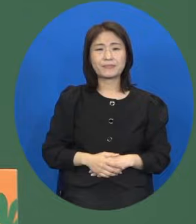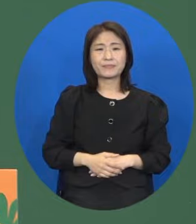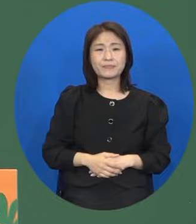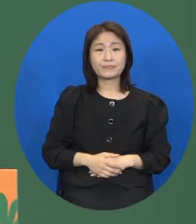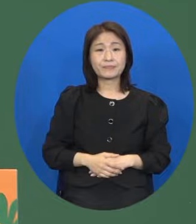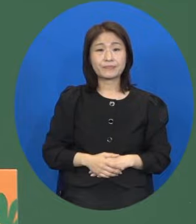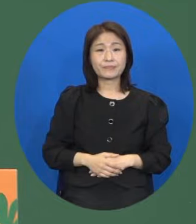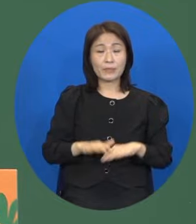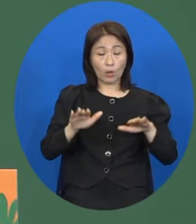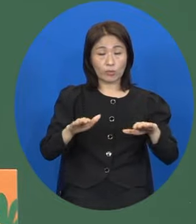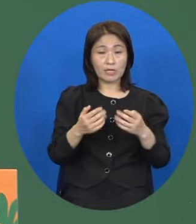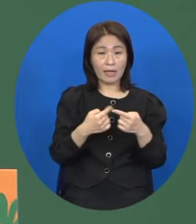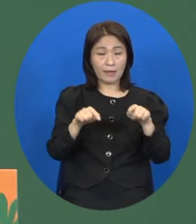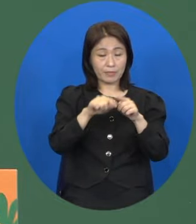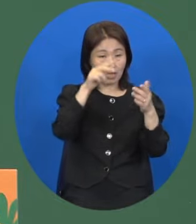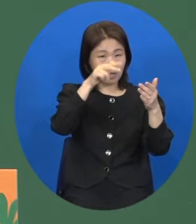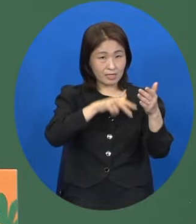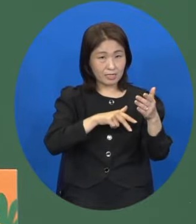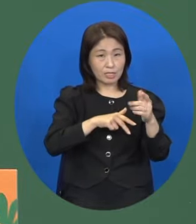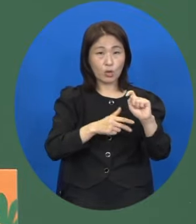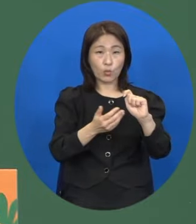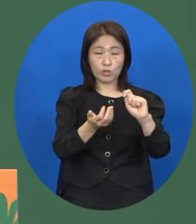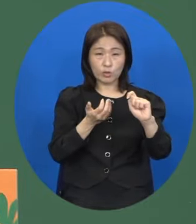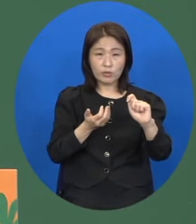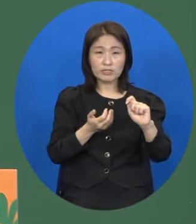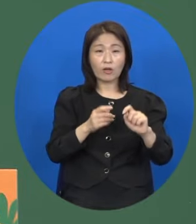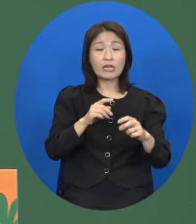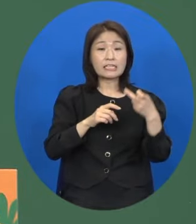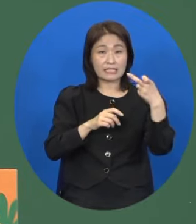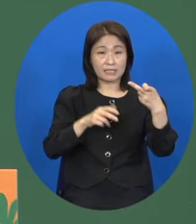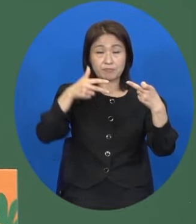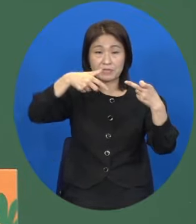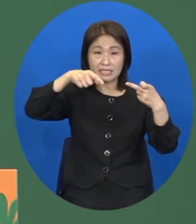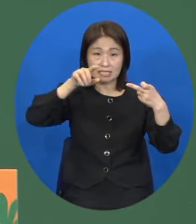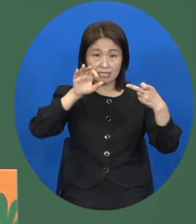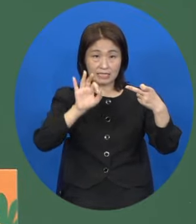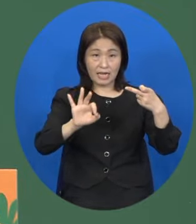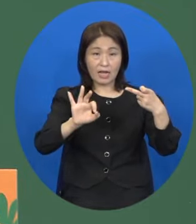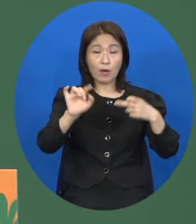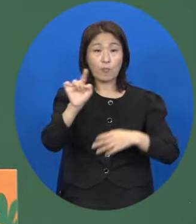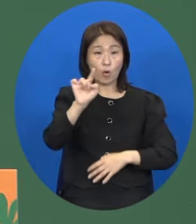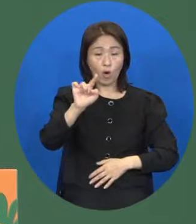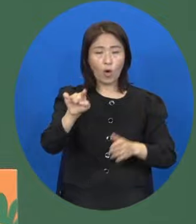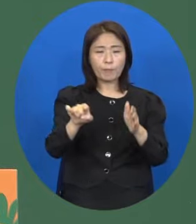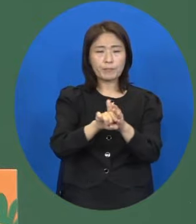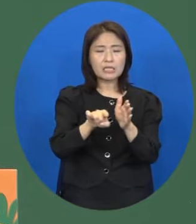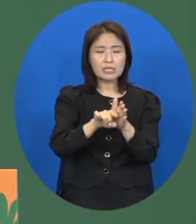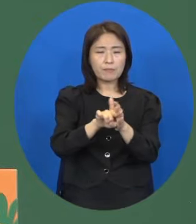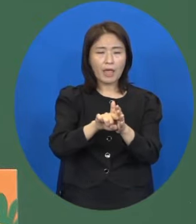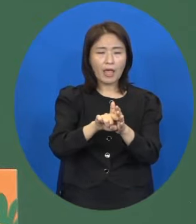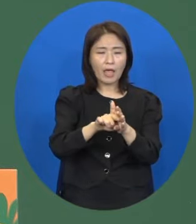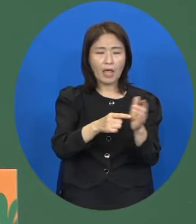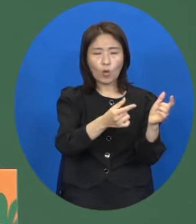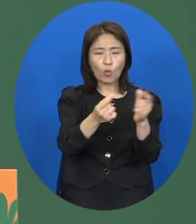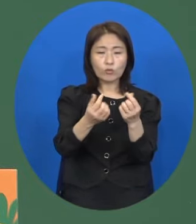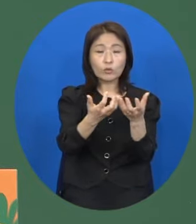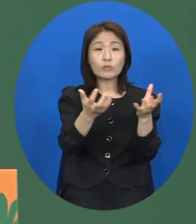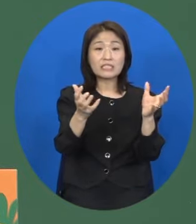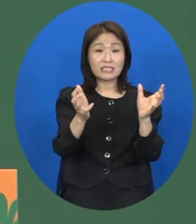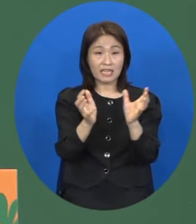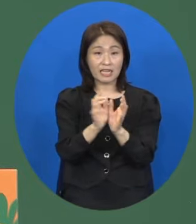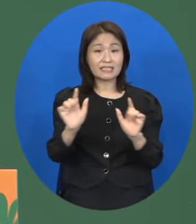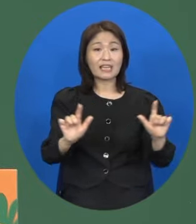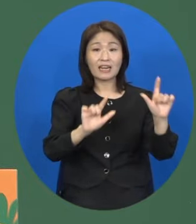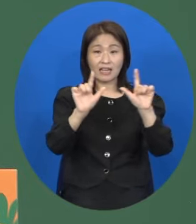오늘 우리가 함께 읽은 고린도전서 12장은 믿음의 공동체가 살아가는 원리를 보여줍니다. 몸에